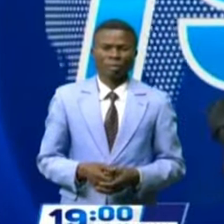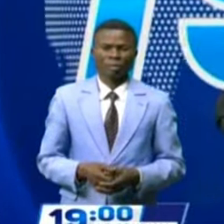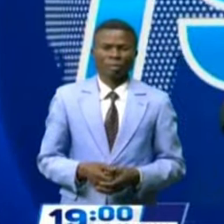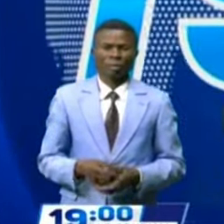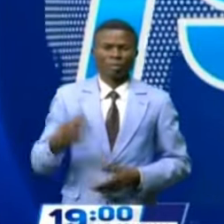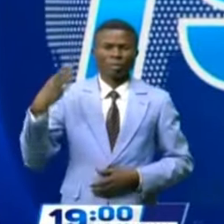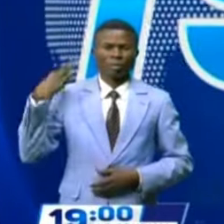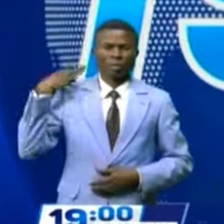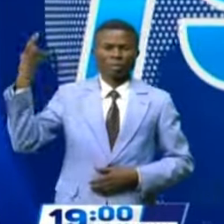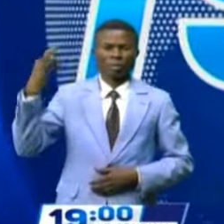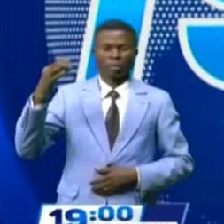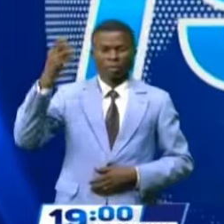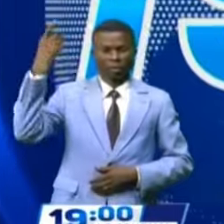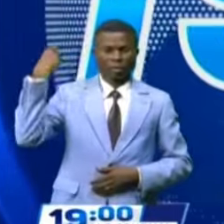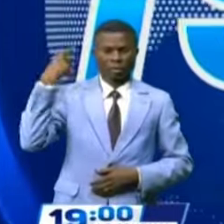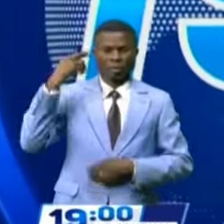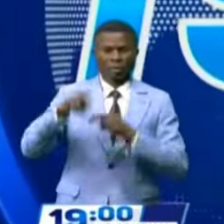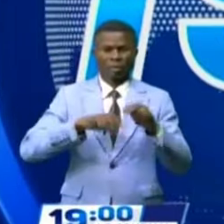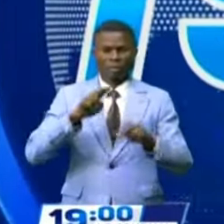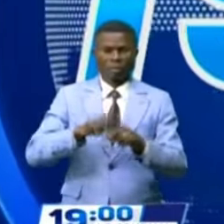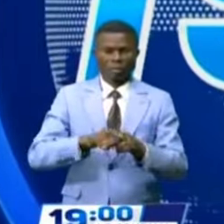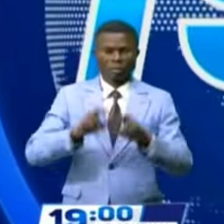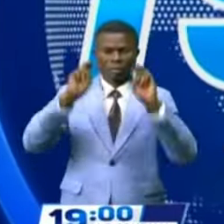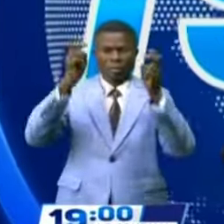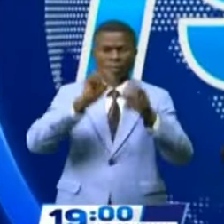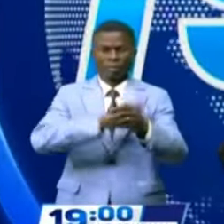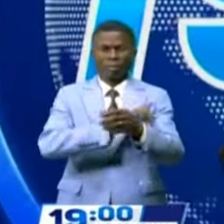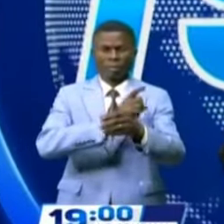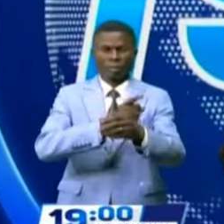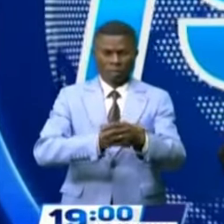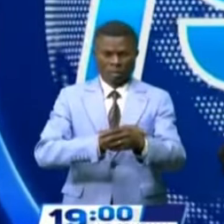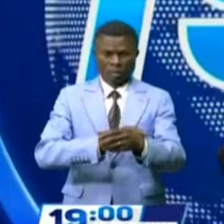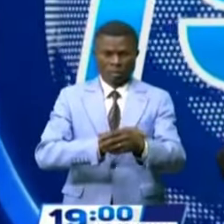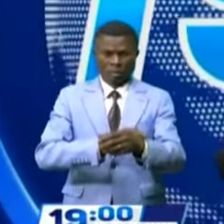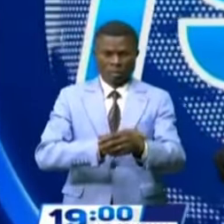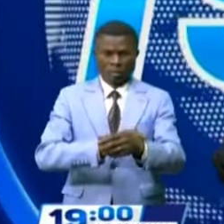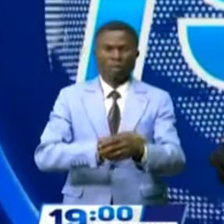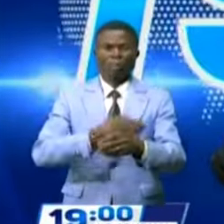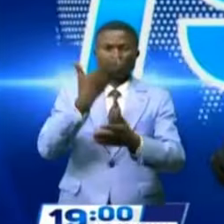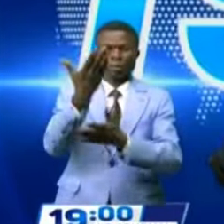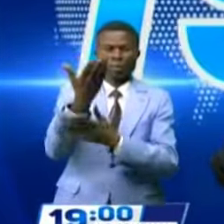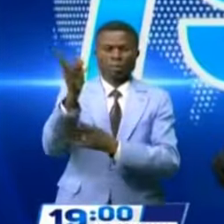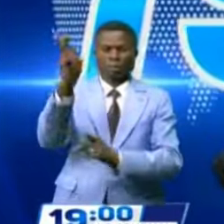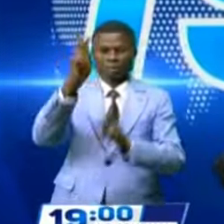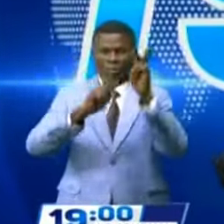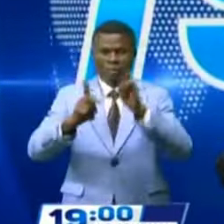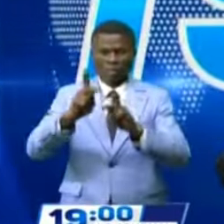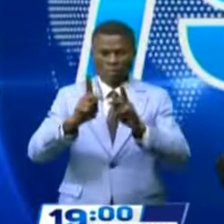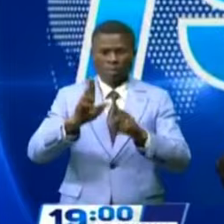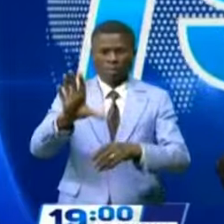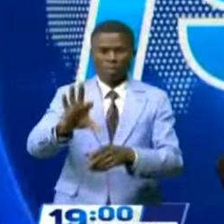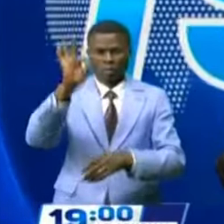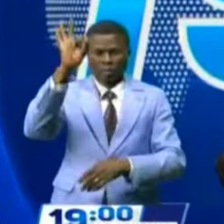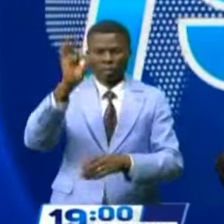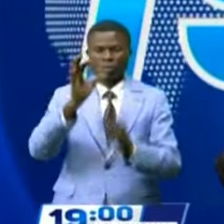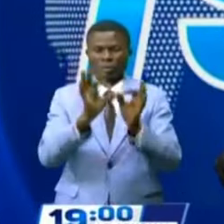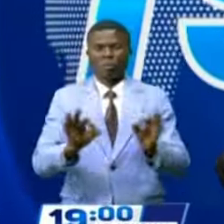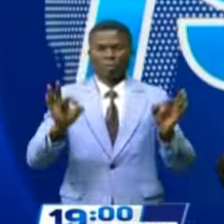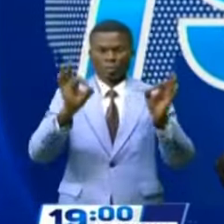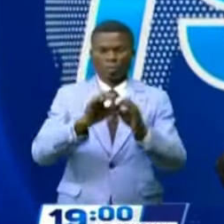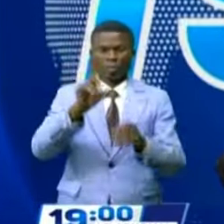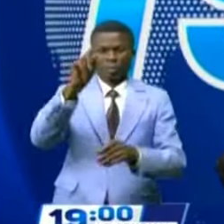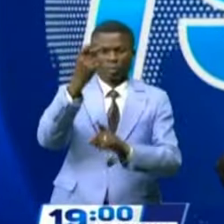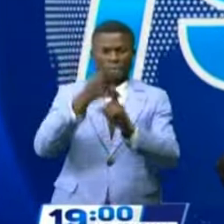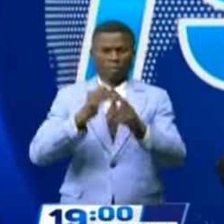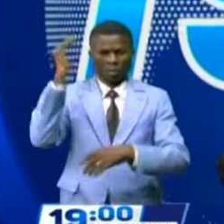Le candidat à la députation nationale ville de Goma, Bertrand Mibenge, a mobilisé la population à faire un choix utile le 20